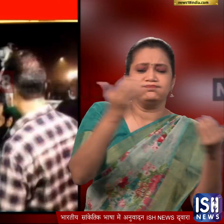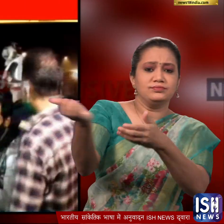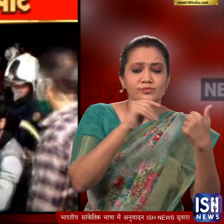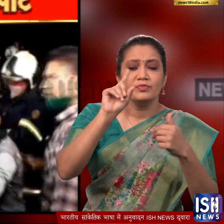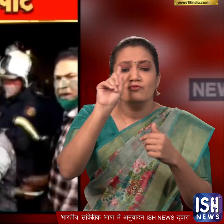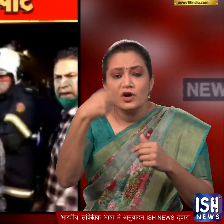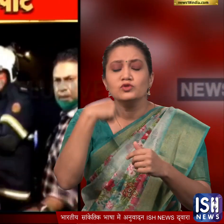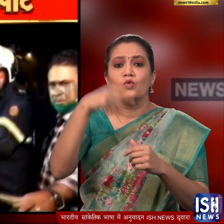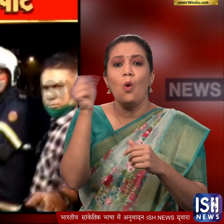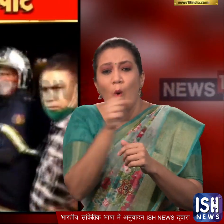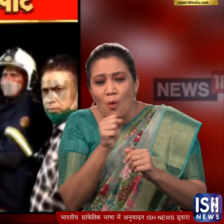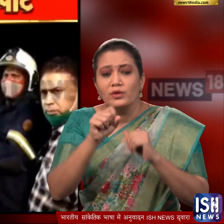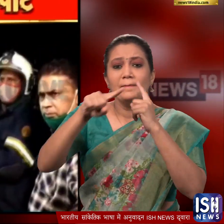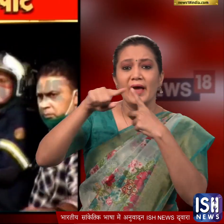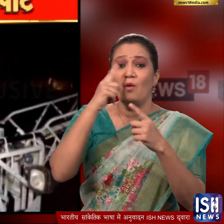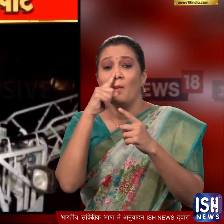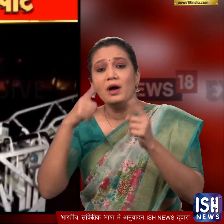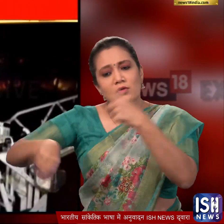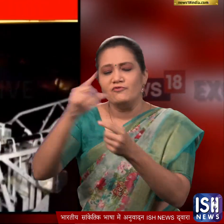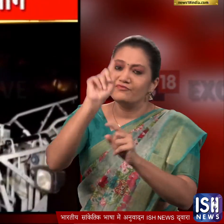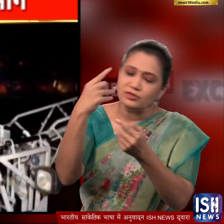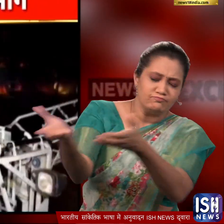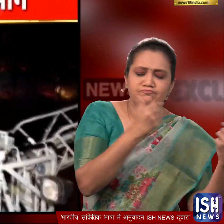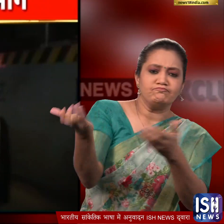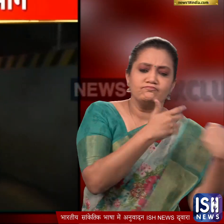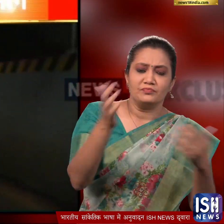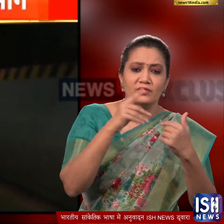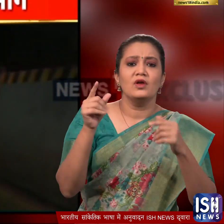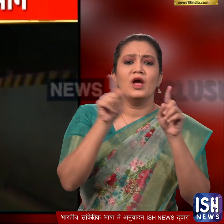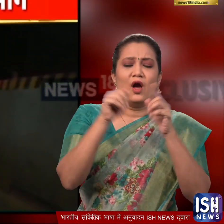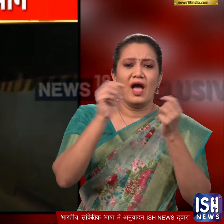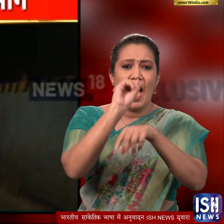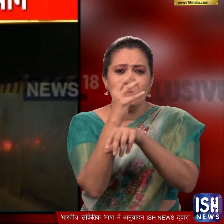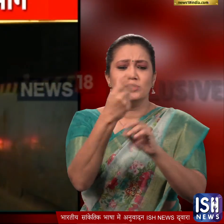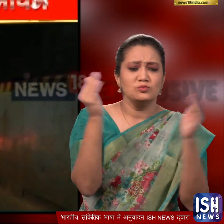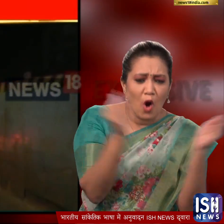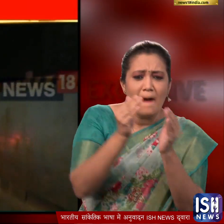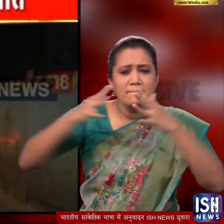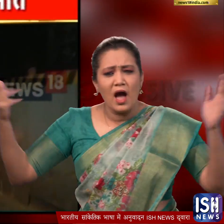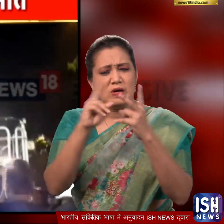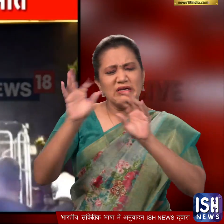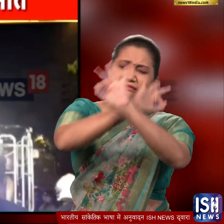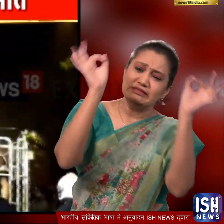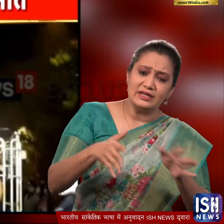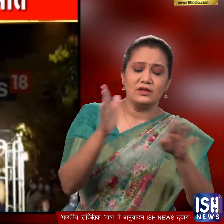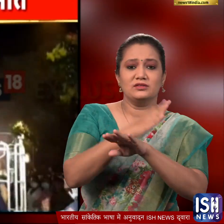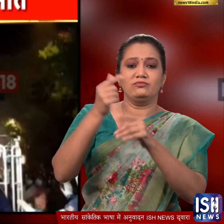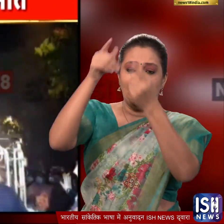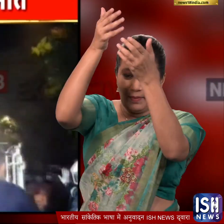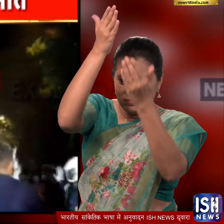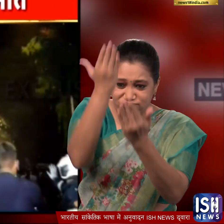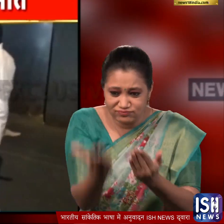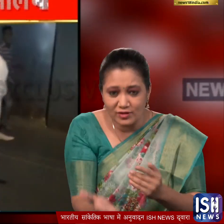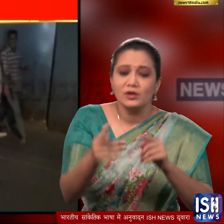किया। सबसे पहले अस्पताल से बुजुर्ग मरीजों और महिलाओं को बाहर निकाला गया। छोटी बड़ी कई एम्बुलेंस पहले से तैयार रखी गई। फायर ब्रिगेड की लिफ्ट से